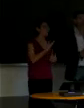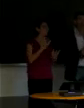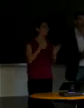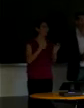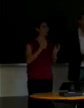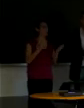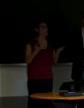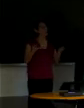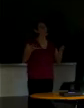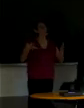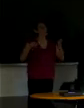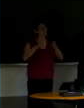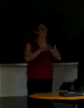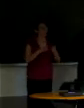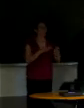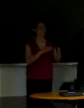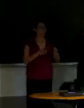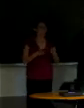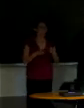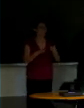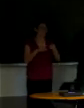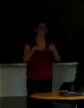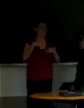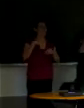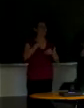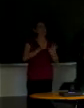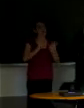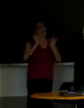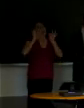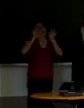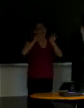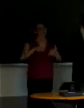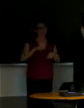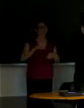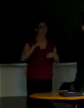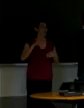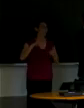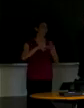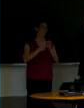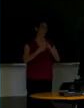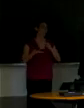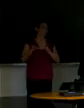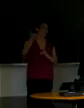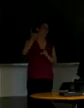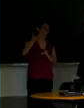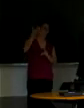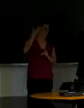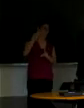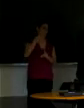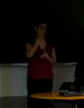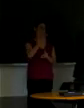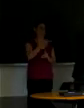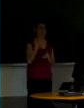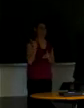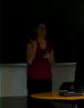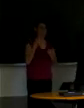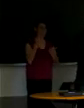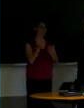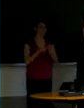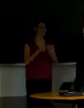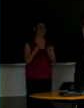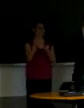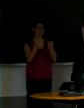poi sfocia naturalmente nell'ingegneria magistrale e in quello che dicevamo poco fa, la progettazione degli autoveicoli, la